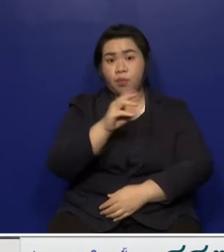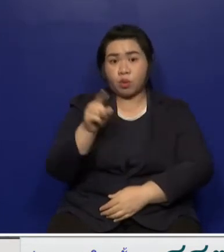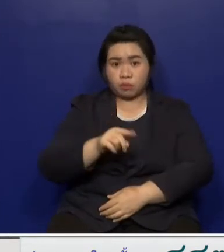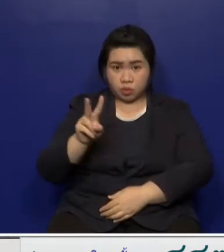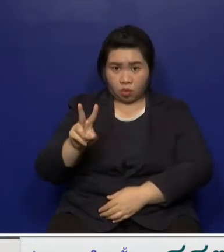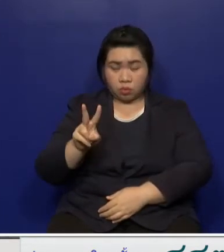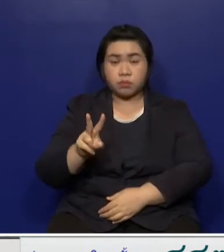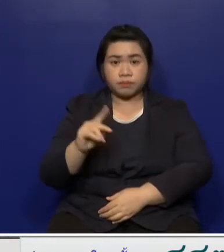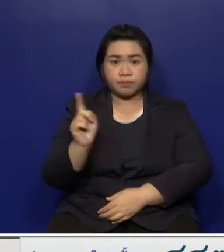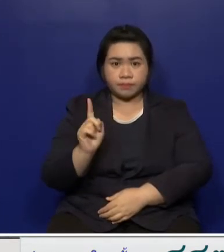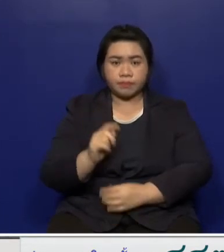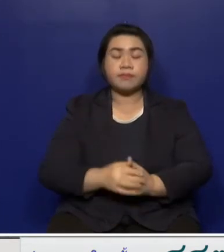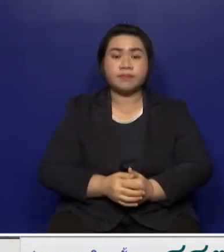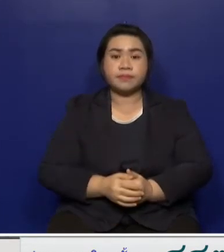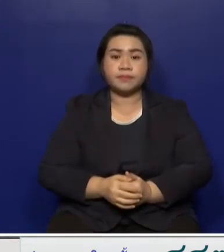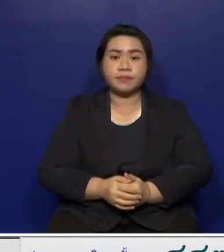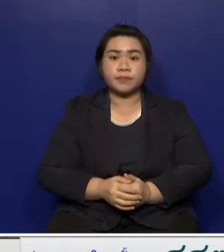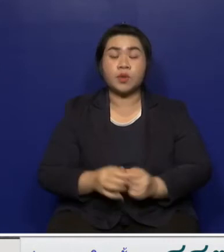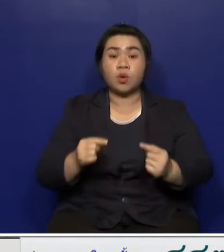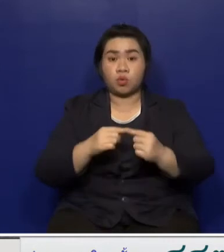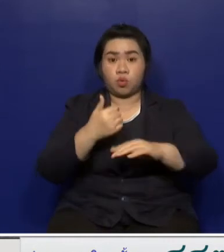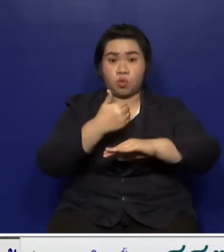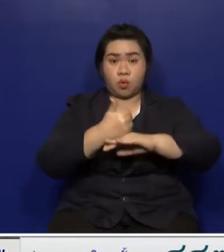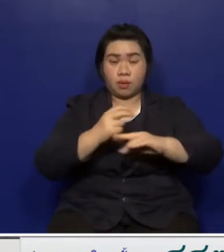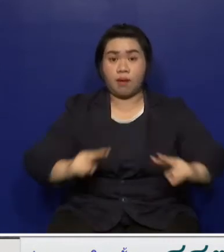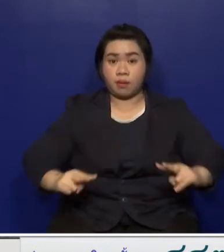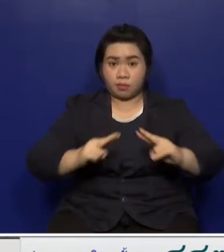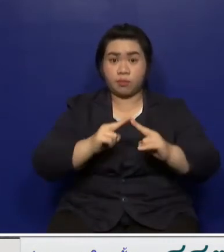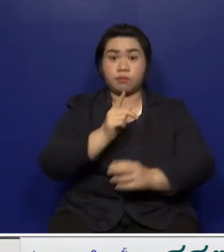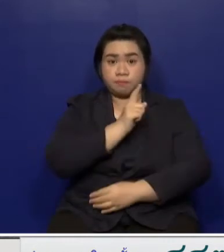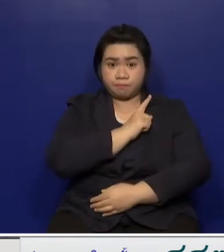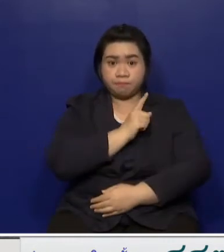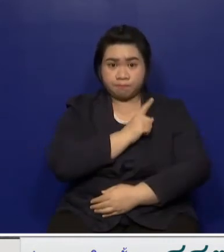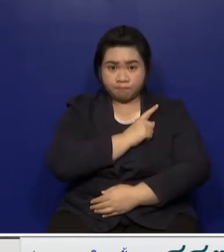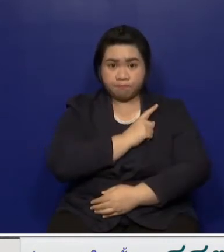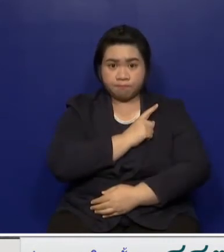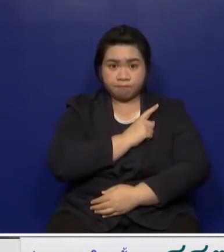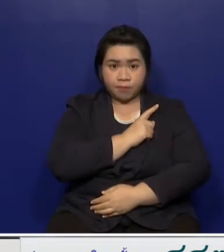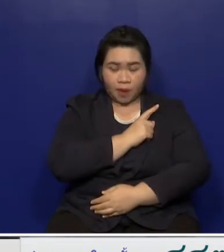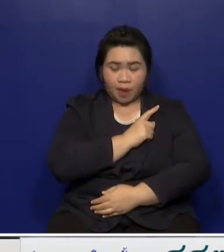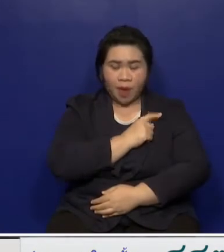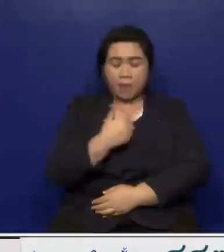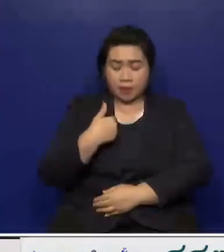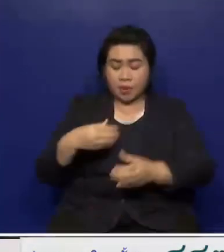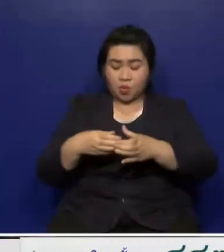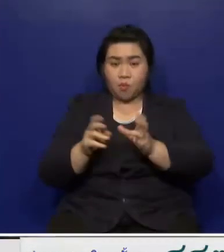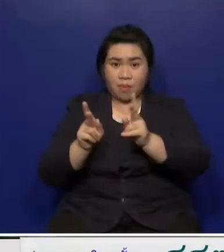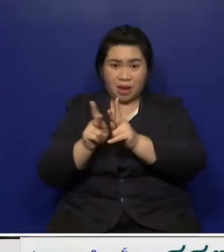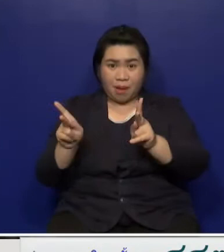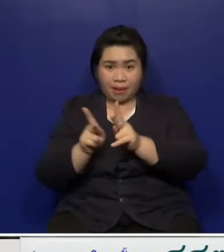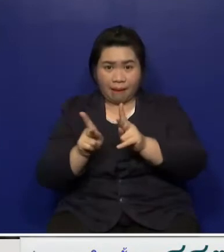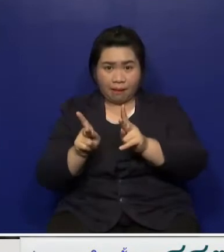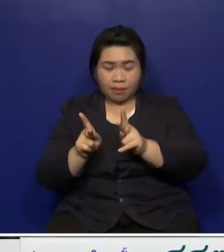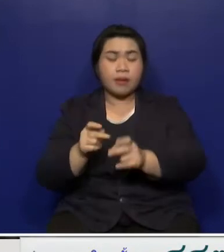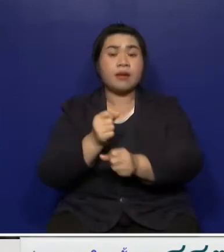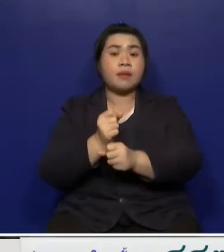ับผู้รัผดชอบโดคามเปชอบขคธิรมการมีหน้